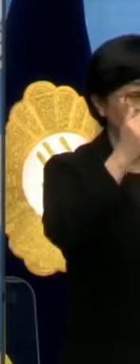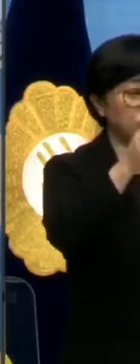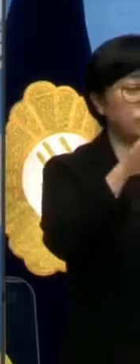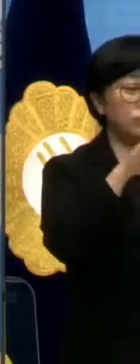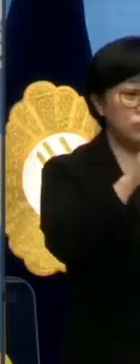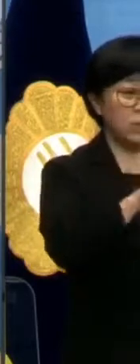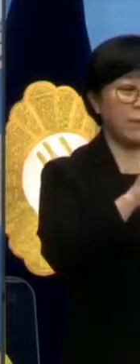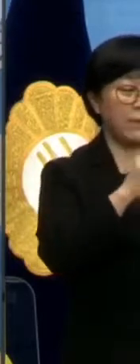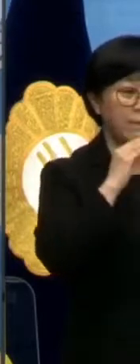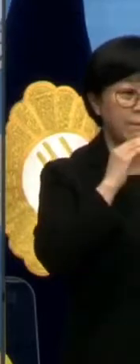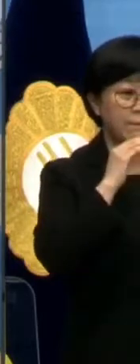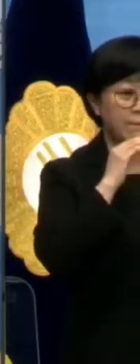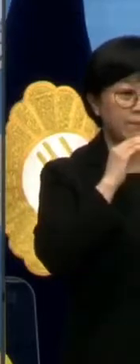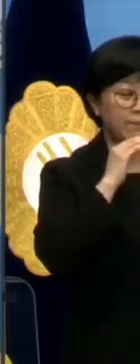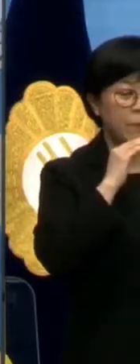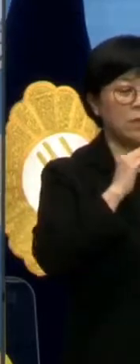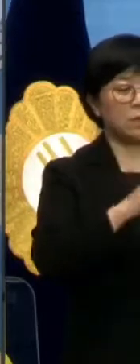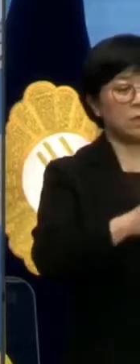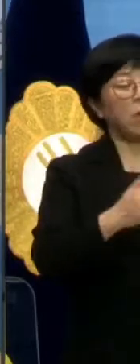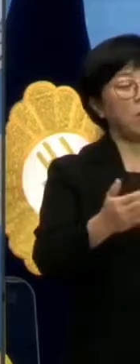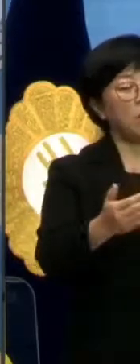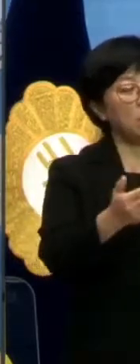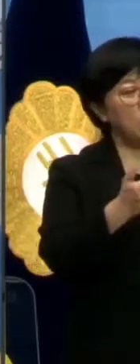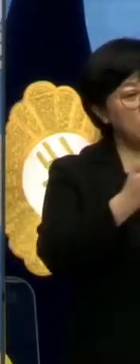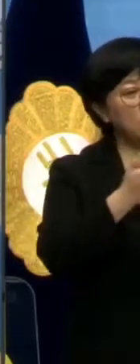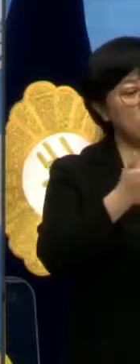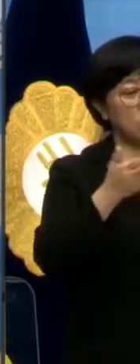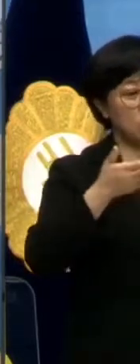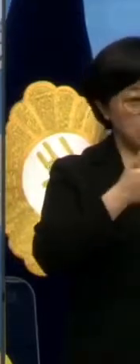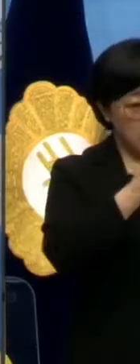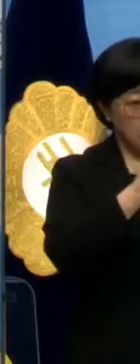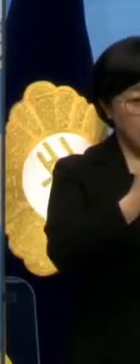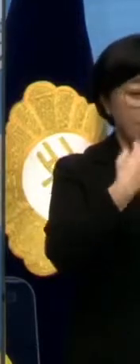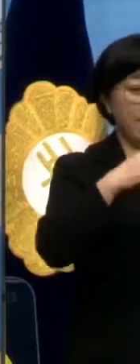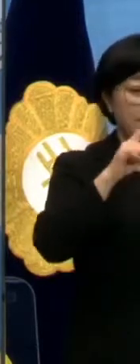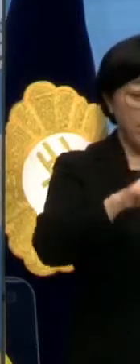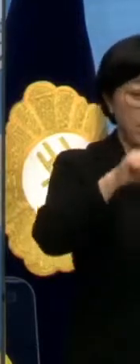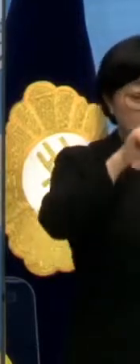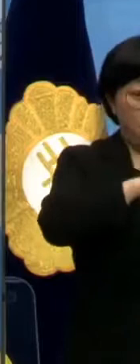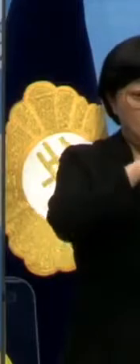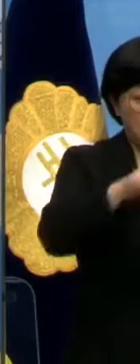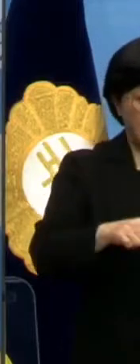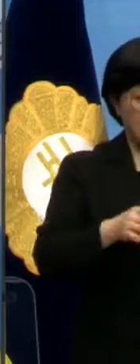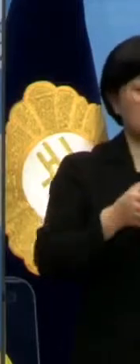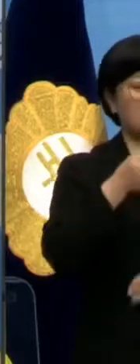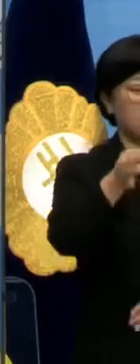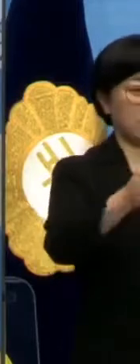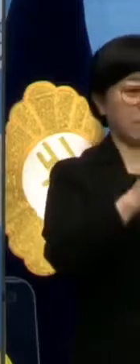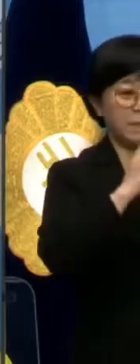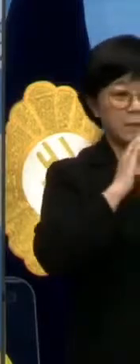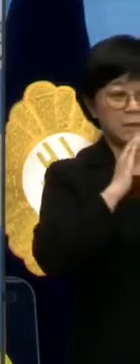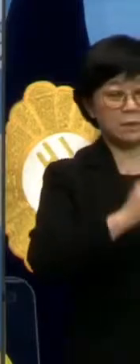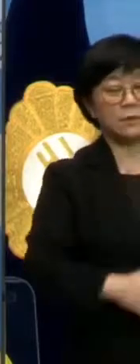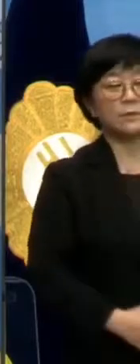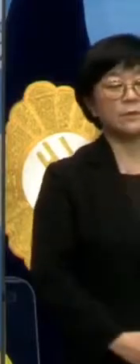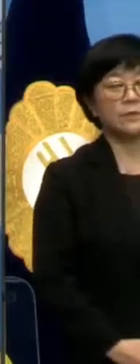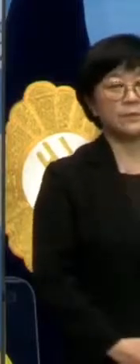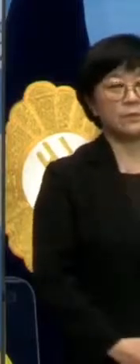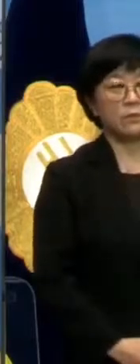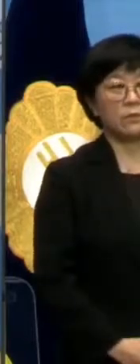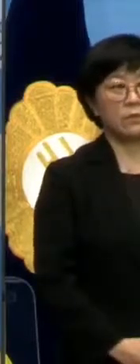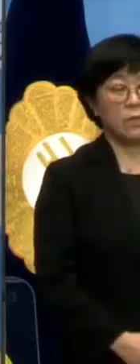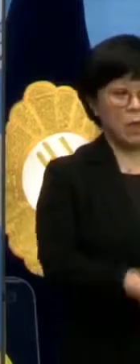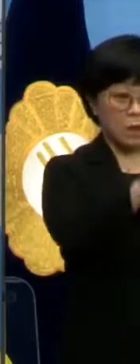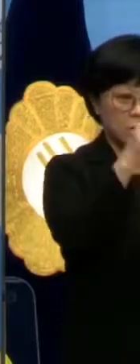중단시켰으면 정중하게 협조를 요청하고 합당한 보상을 해야 하는 것입니다.